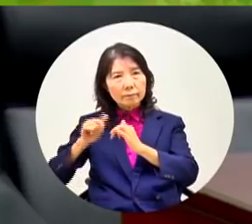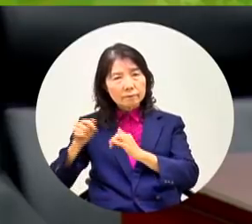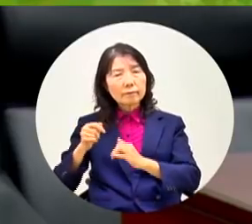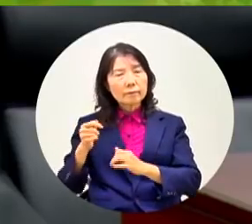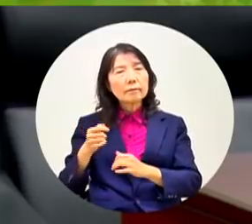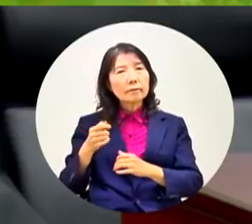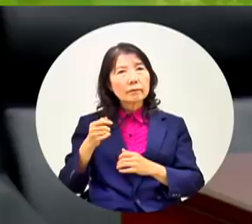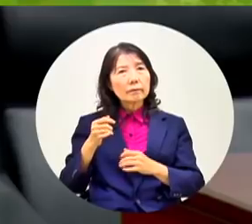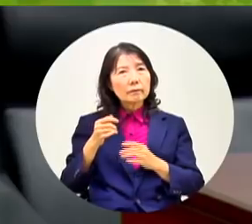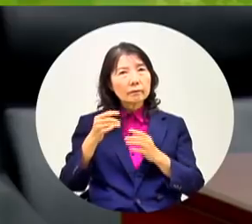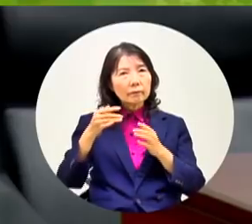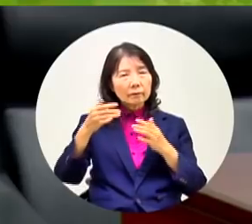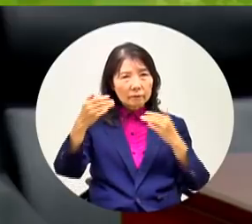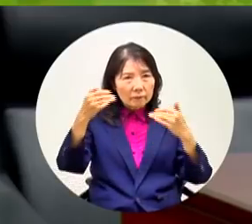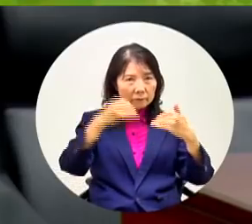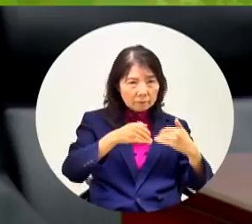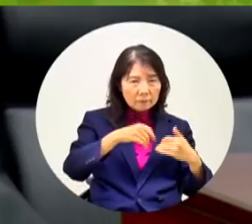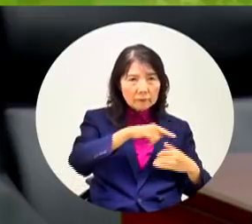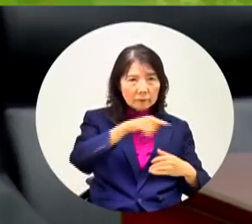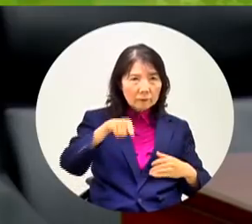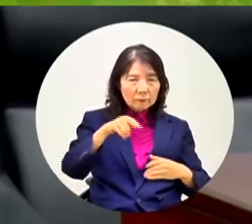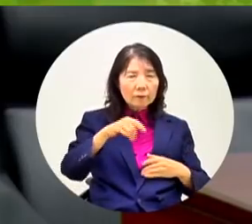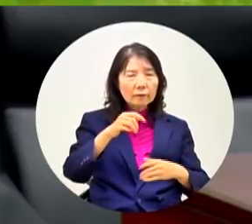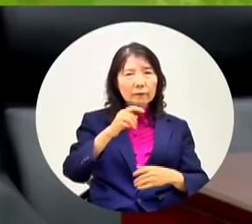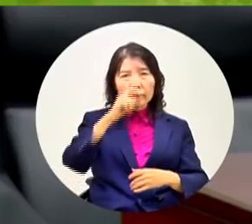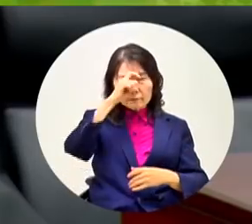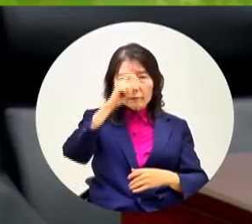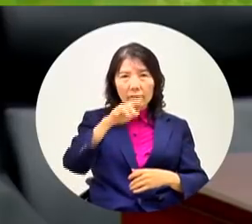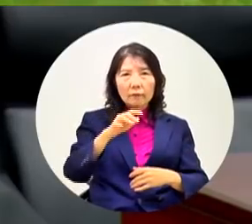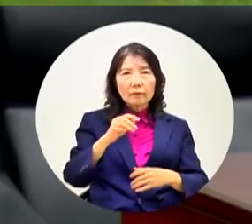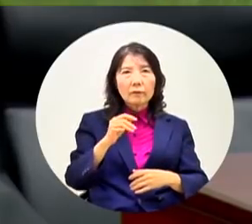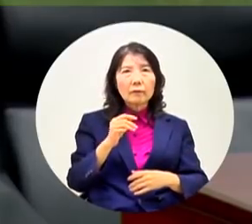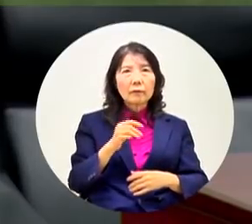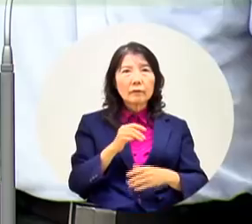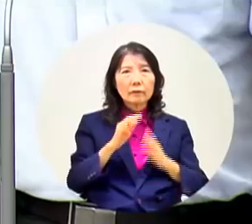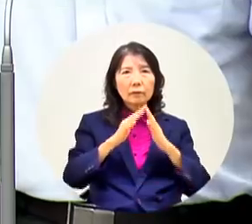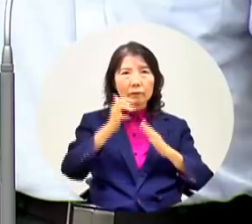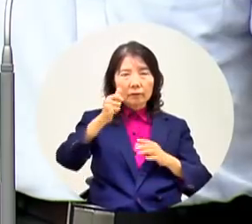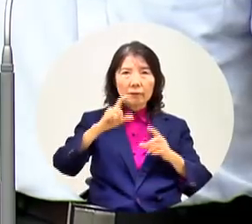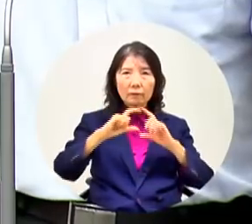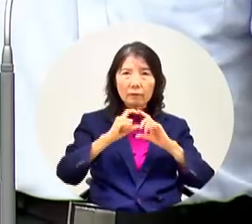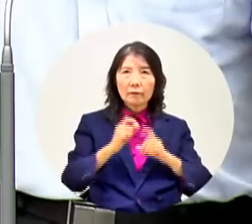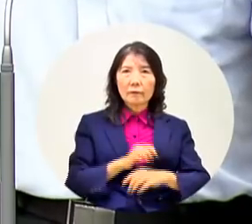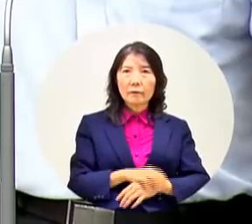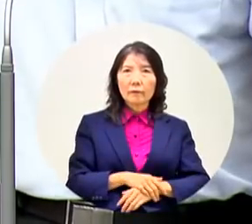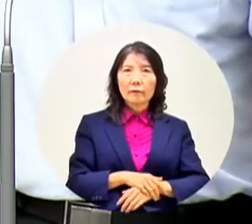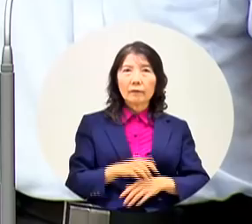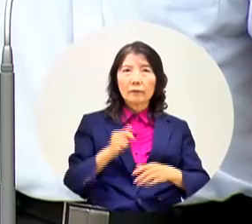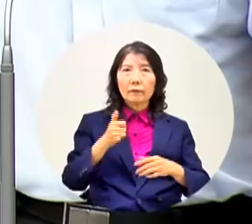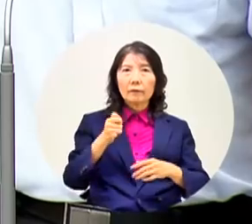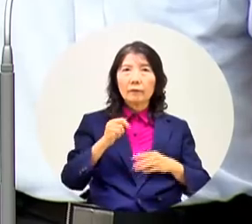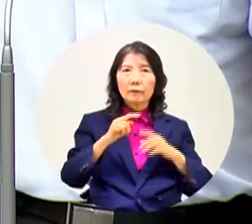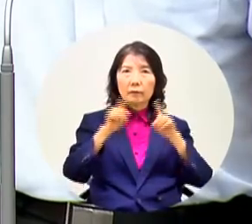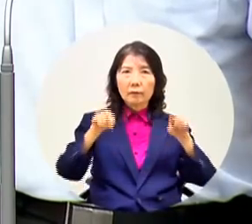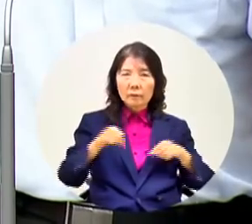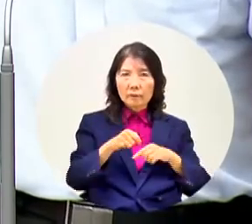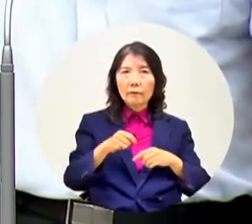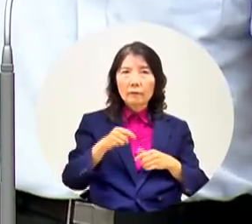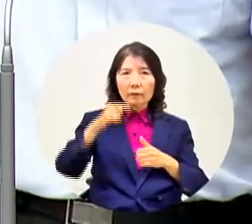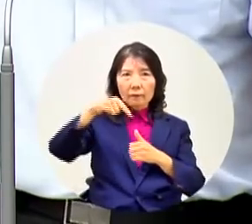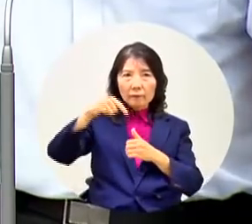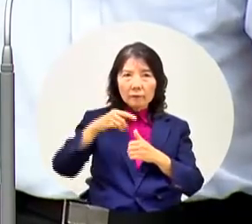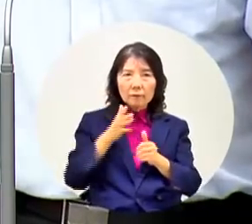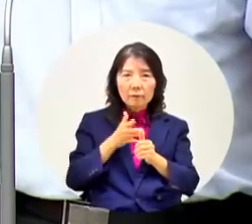这种肯定？是不是市长您简单答复一下？ 市长当然。 谢谢张汉忠议员的鞭策跟质询